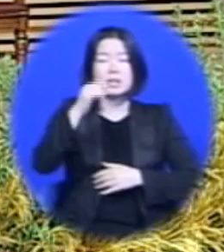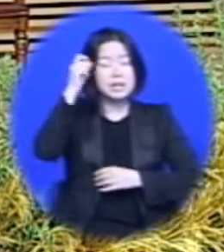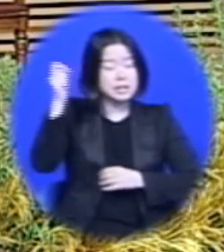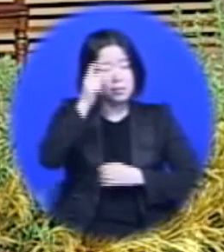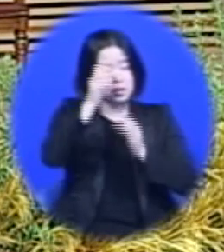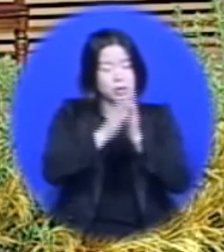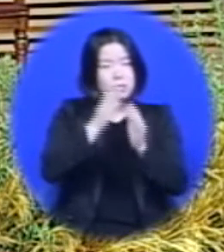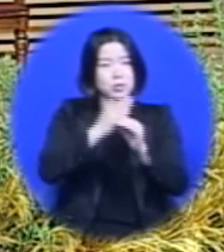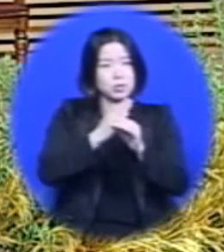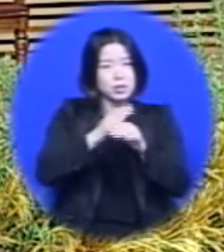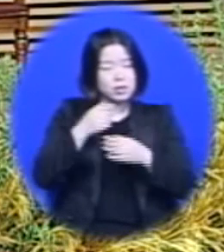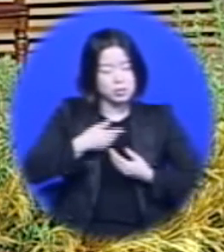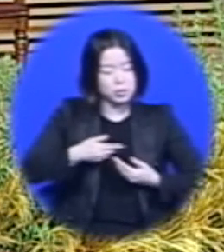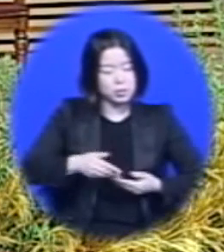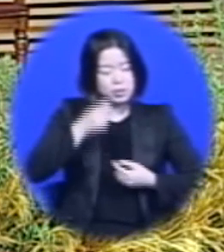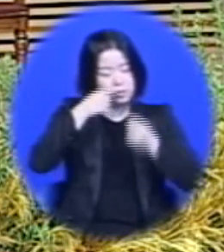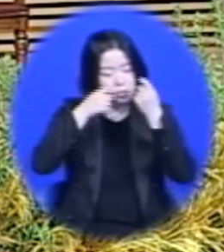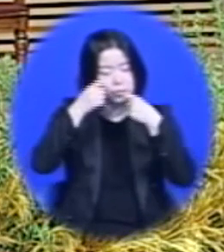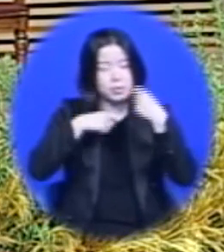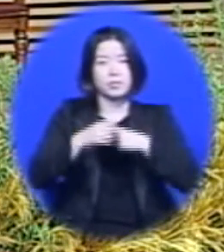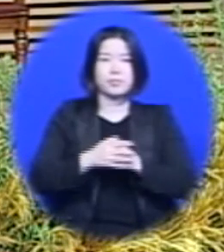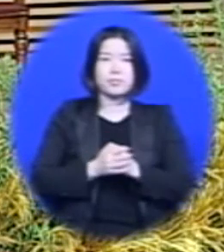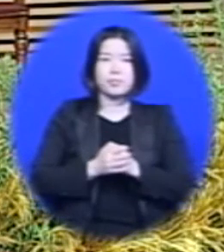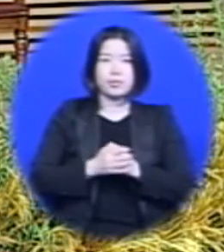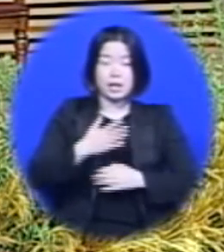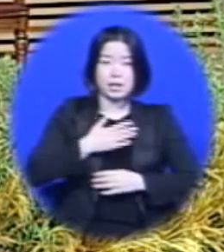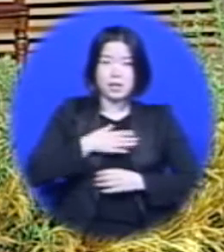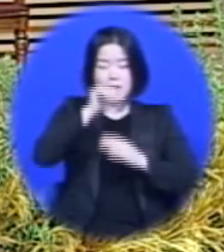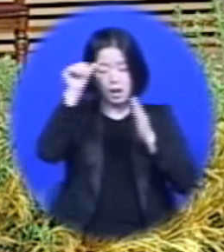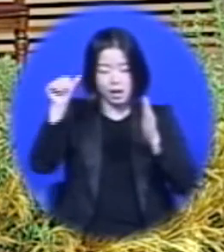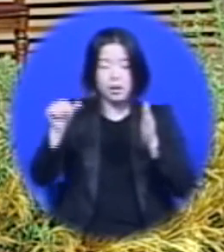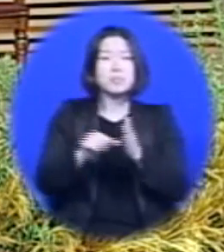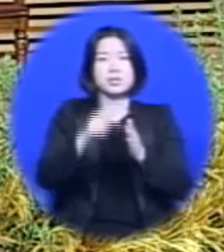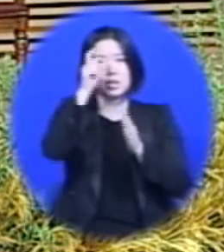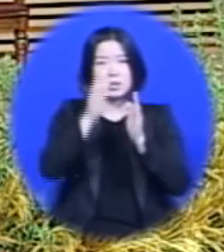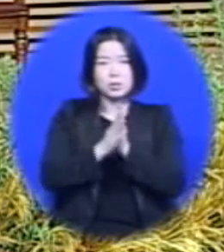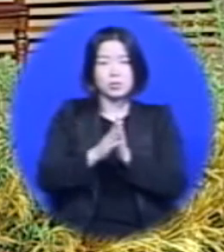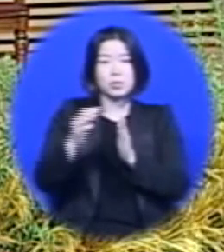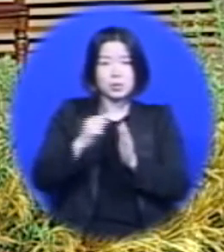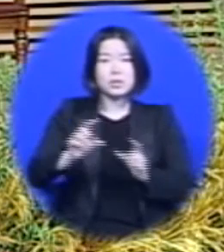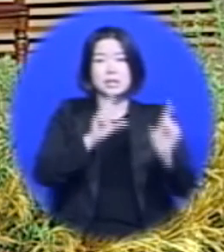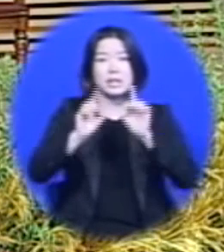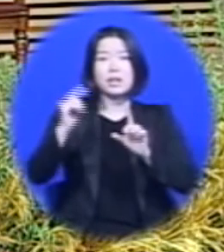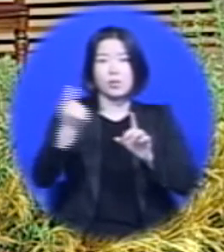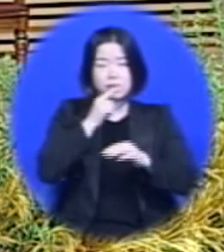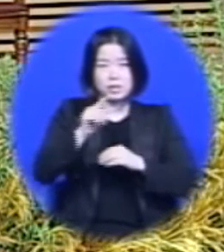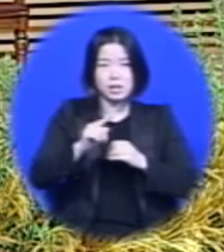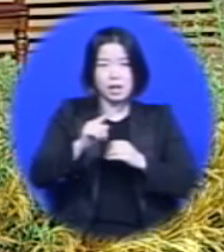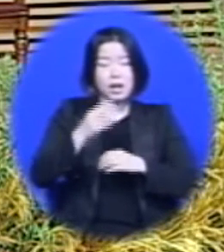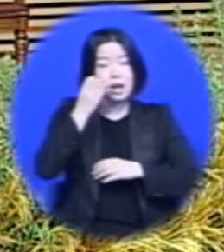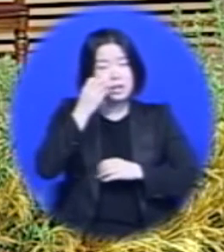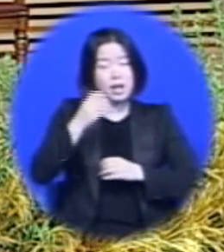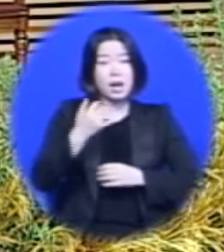중에 나직이 흐느끼신다. 나는 한평생을 기도로 살아왔느니라. 낯선 서울